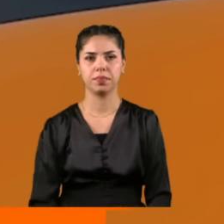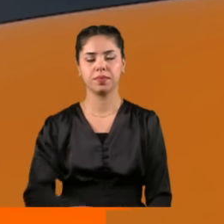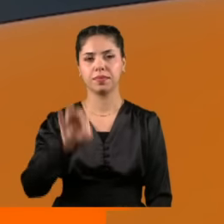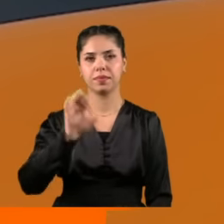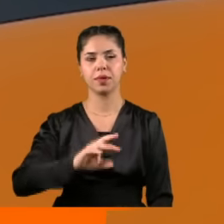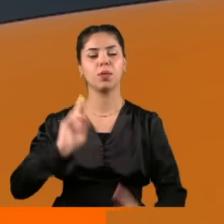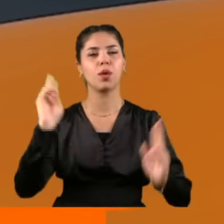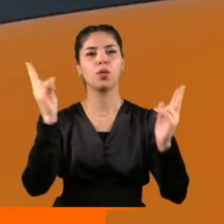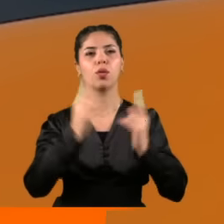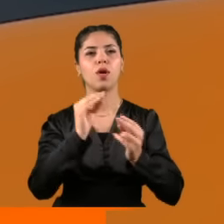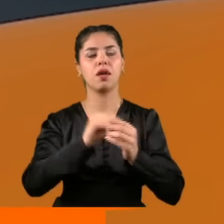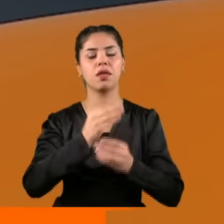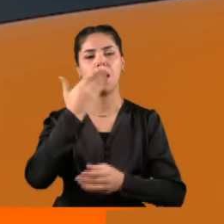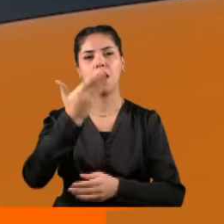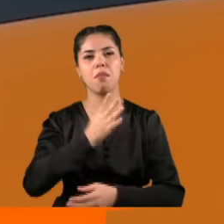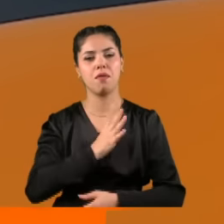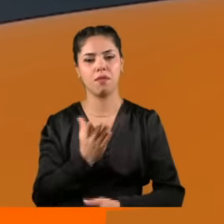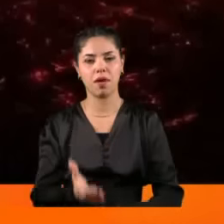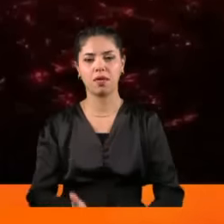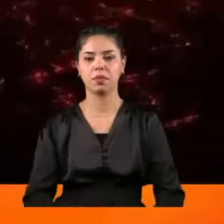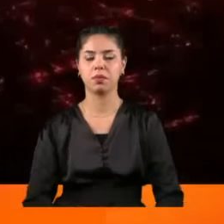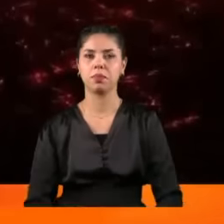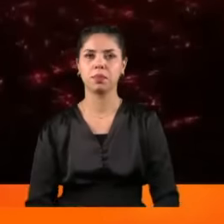Sırada dünyadan haber turu var.